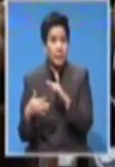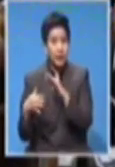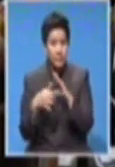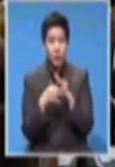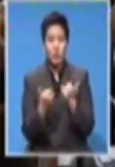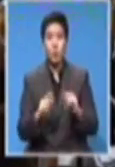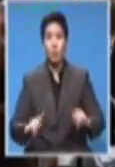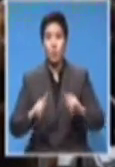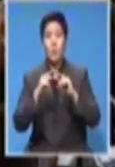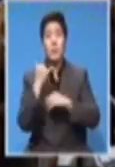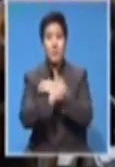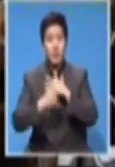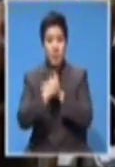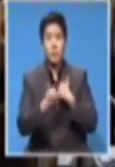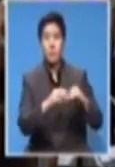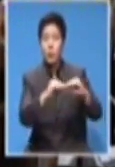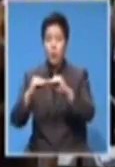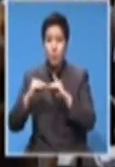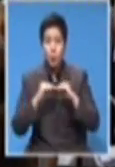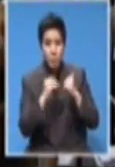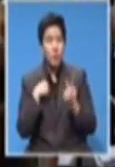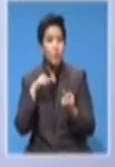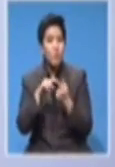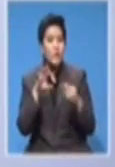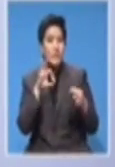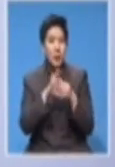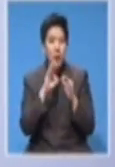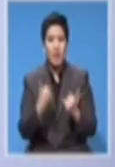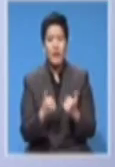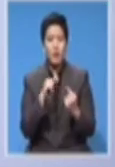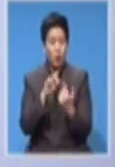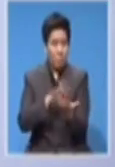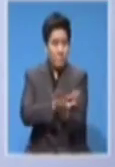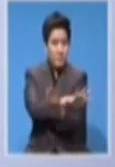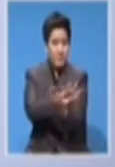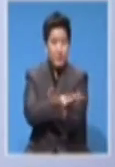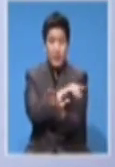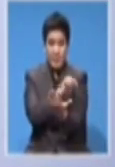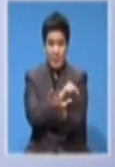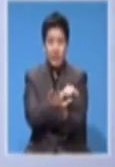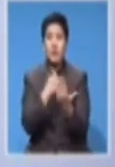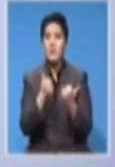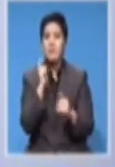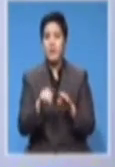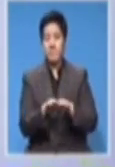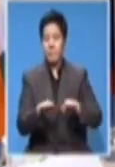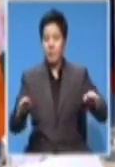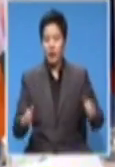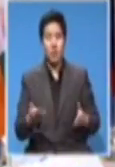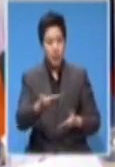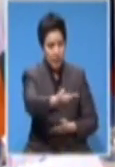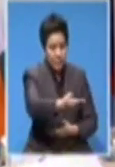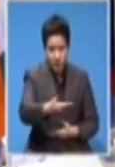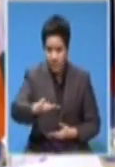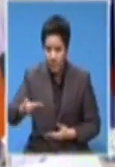ประชุมว่าด้วยการโยกย้ายถิ่นฐานแบบไม่ปกติในมหาสมุทรอินเดียทั้งนี้เพื่อเป็นเวทีให้ทุกประเทศที่เกี่ยวข้องนะ